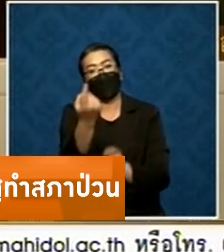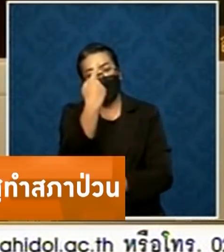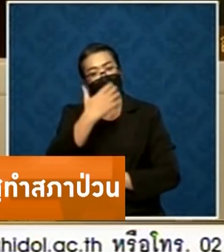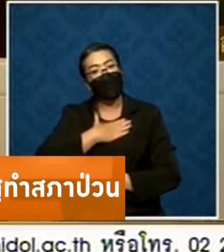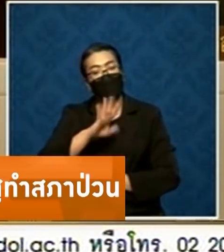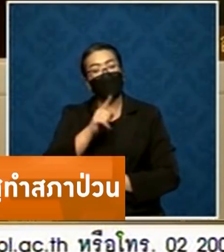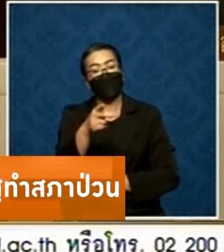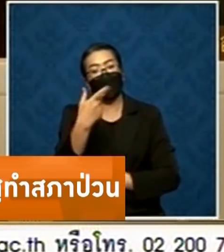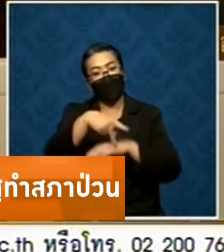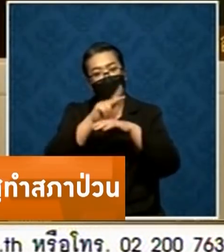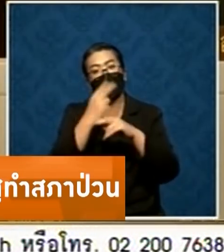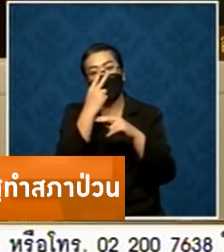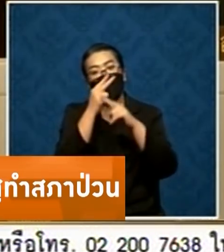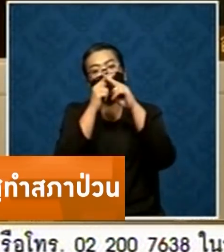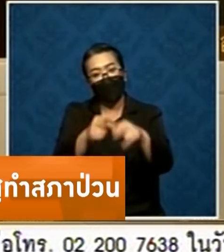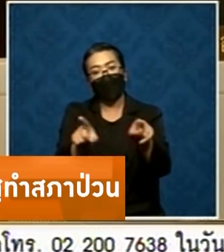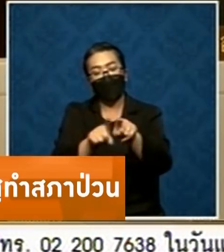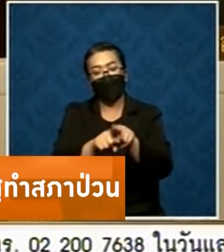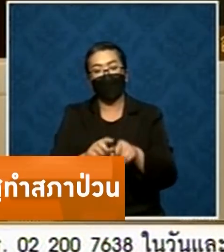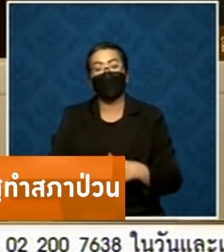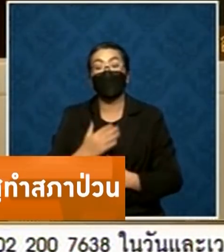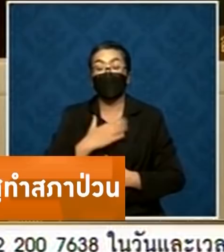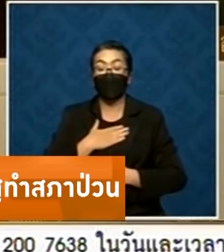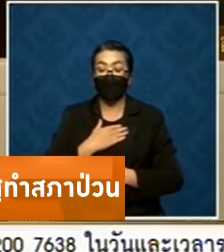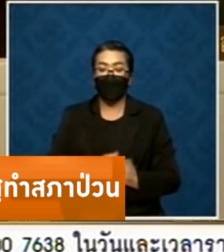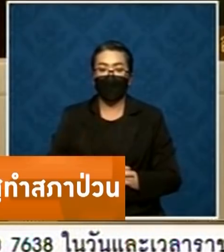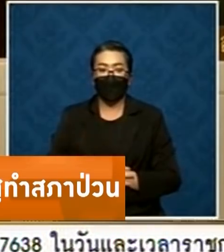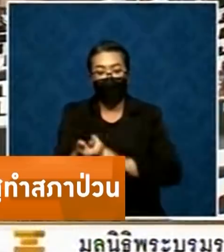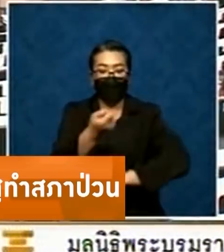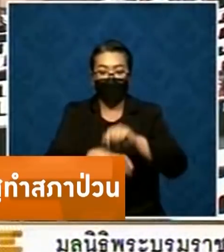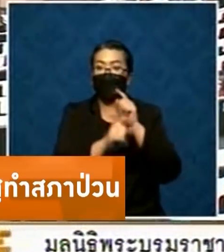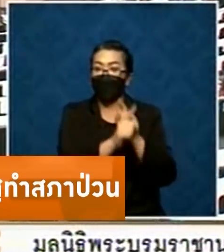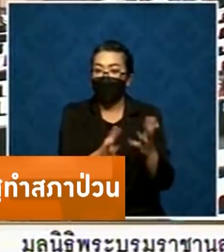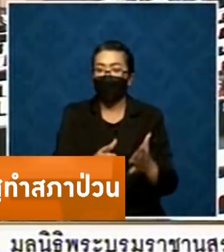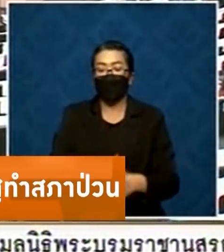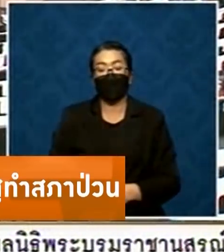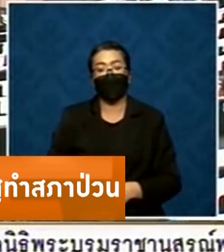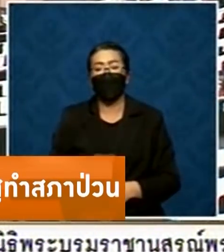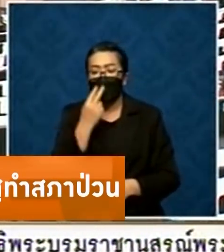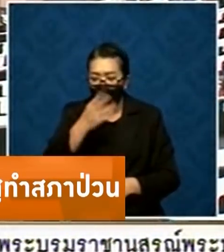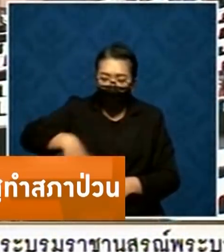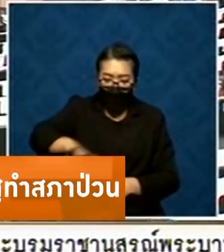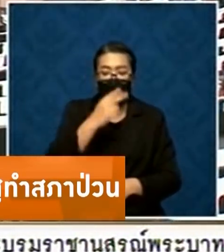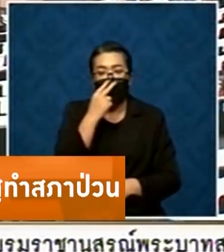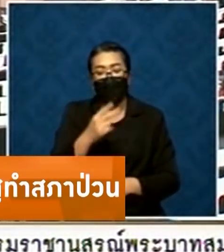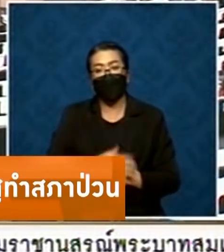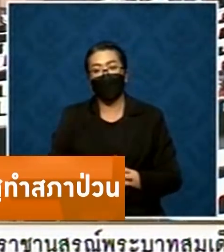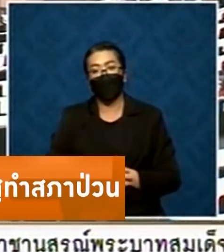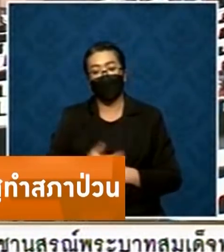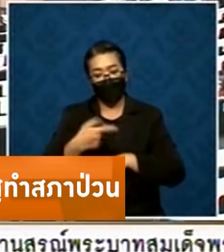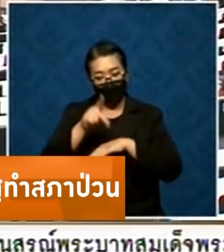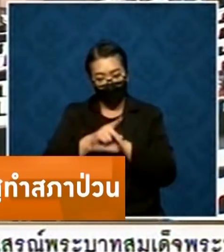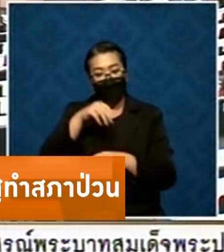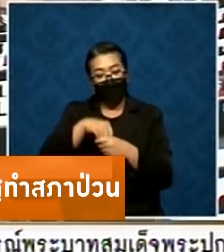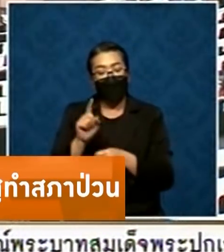ผมคือผมผมต้องเรียนว่าเองด้วยกดต้องดำเนินการไปได้ตัวชั่วใส่คนอื่นมันดูนะครับสถานการณ์อย่างนี้ท่านอยู่ต่อได้ไงครับ